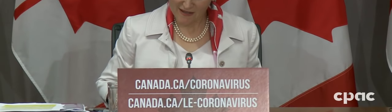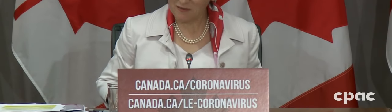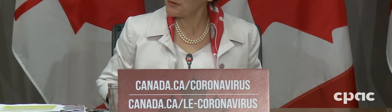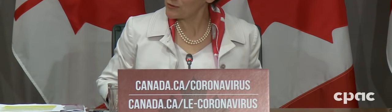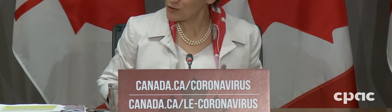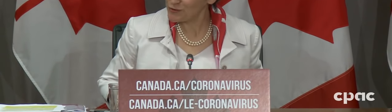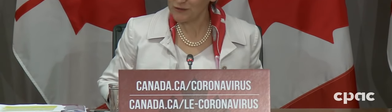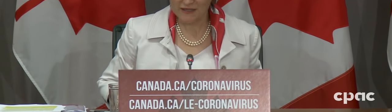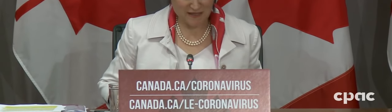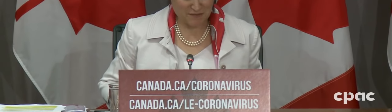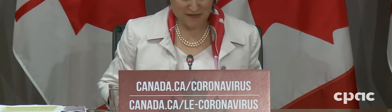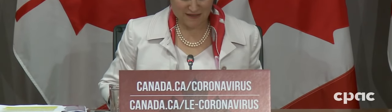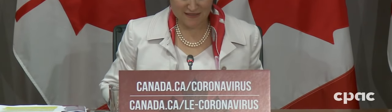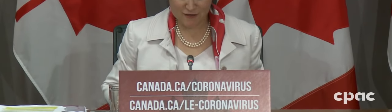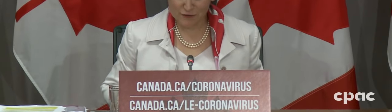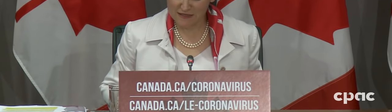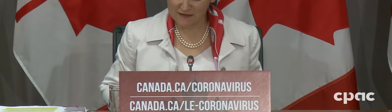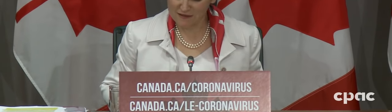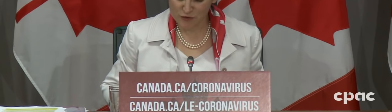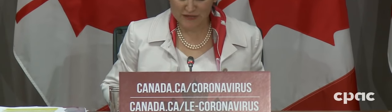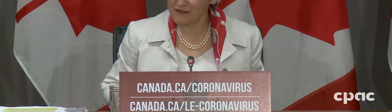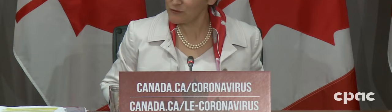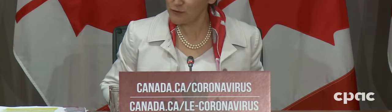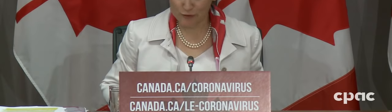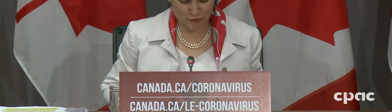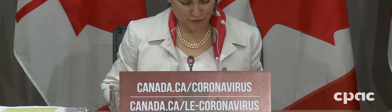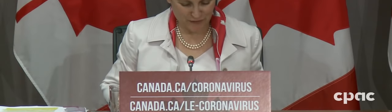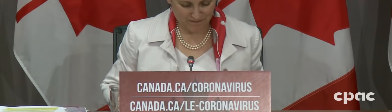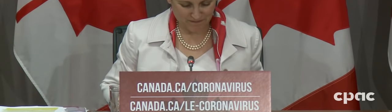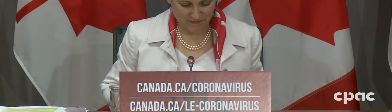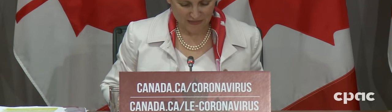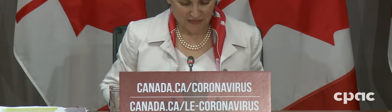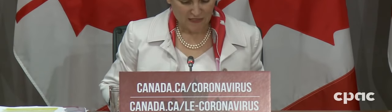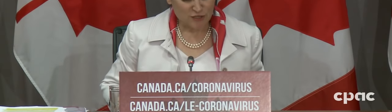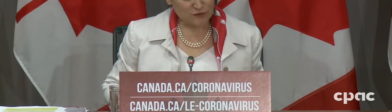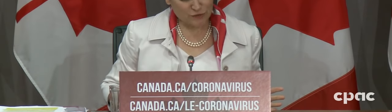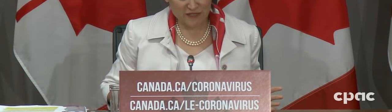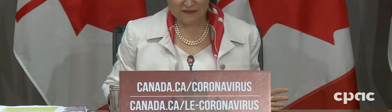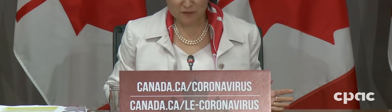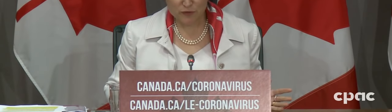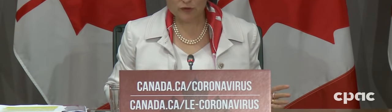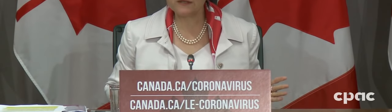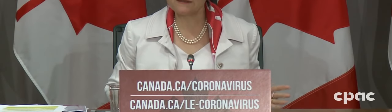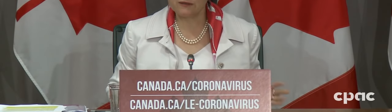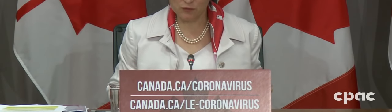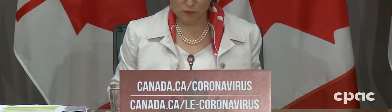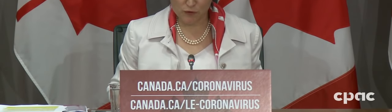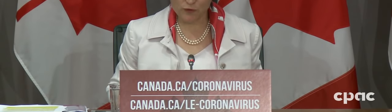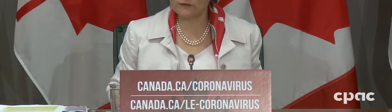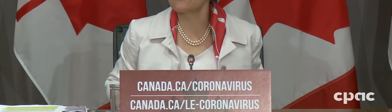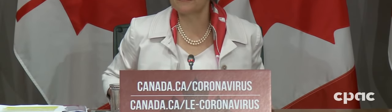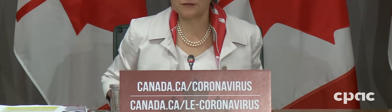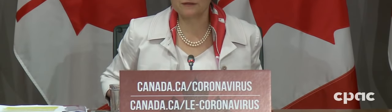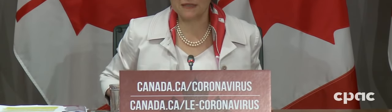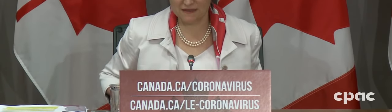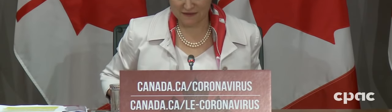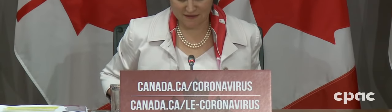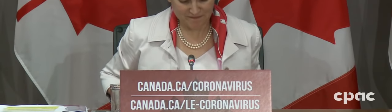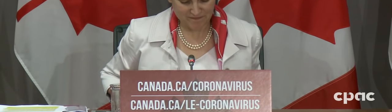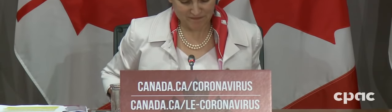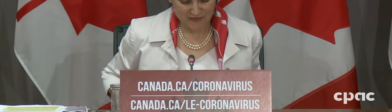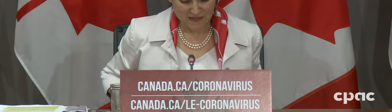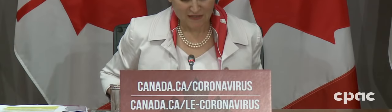Ok, bonjour et merci de vous être rejoints à nous aujourd'hui. Je voudrais d'abord dire un mot aux enfants